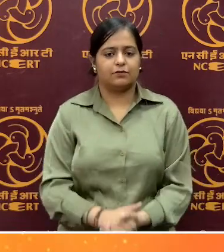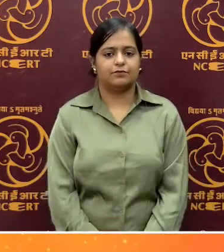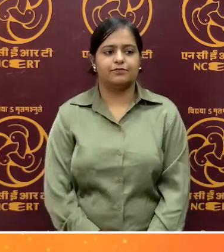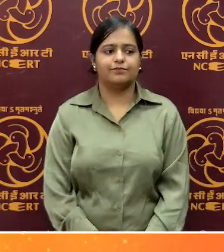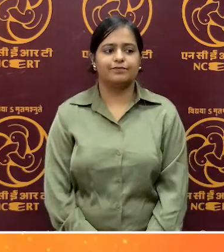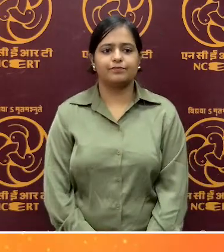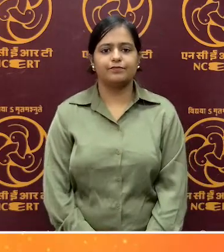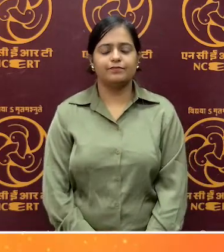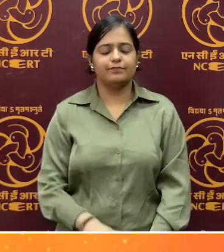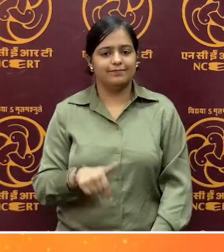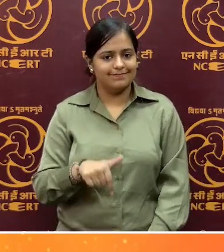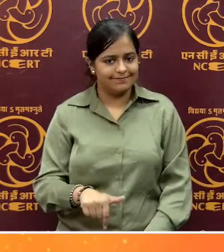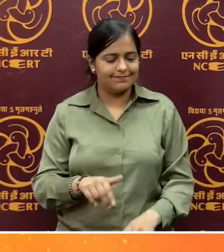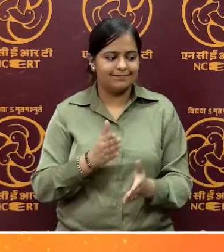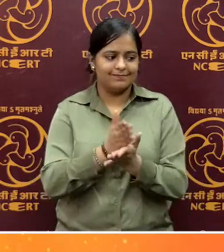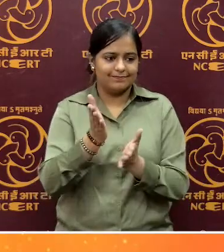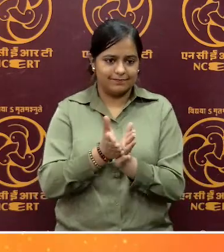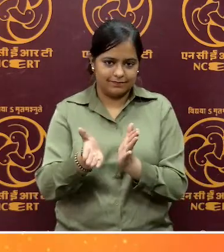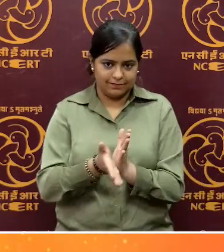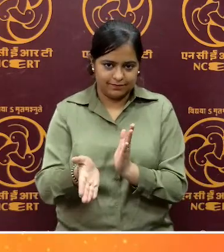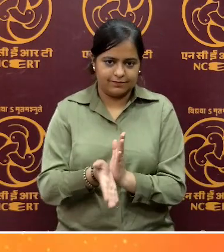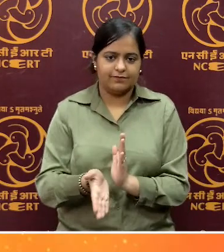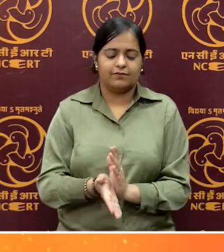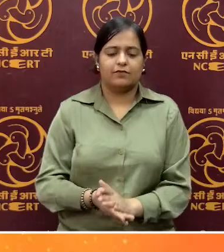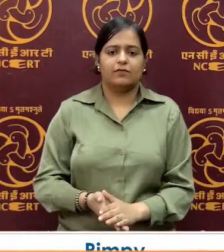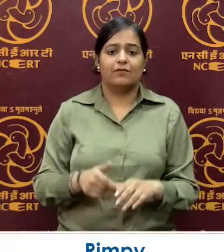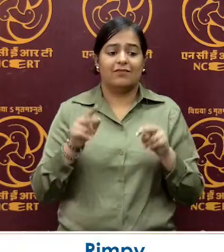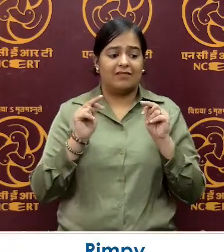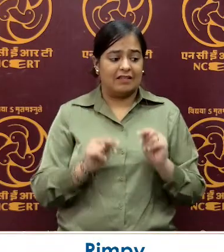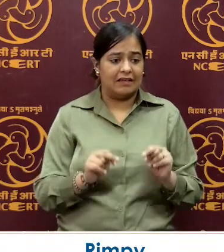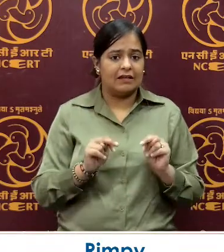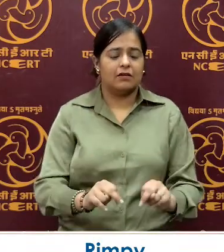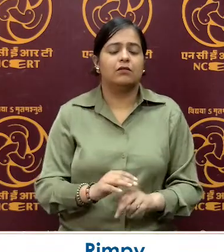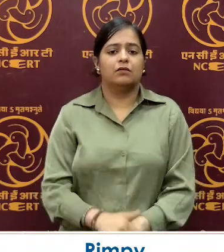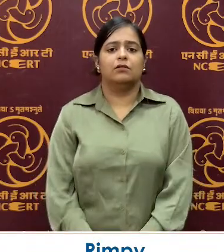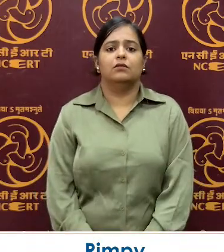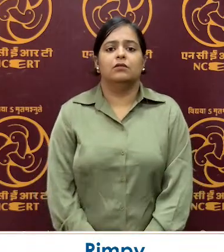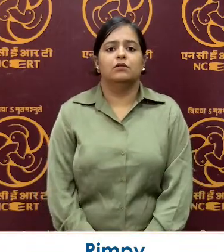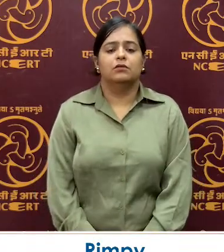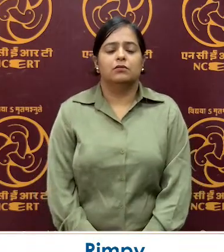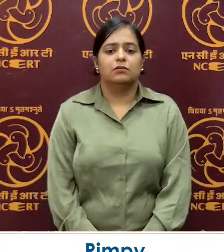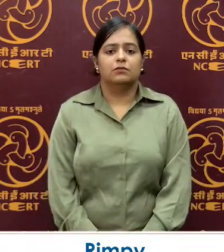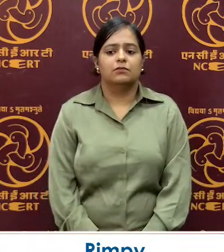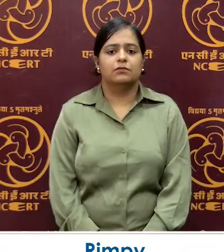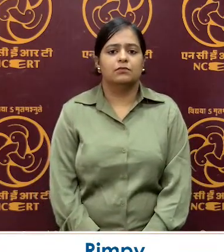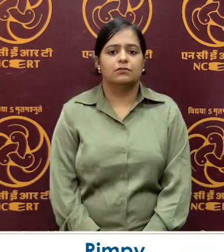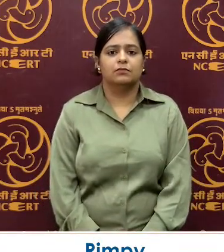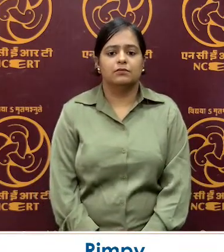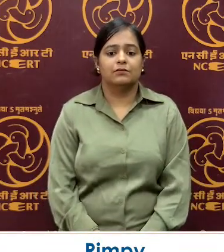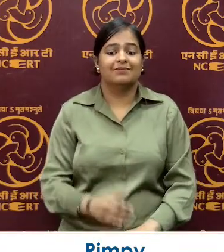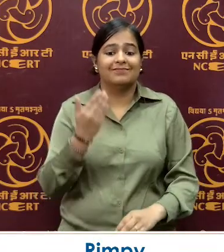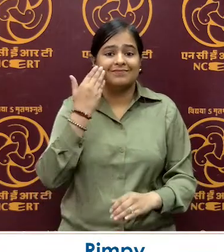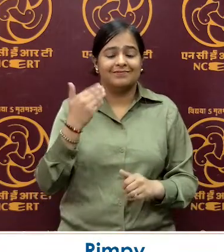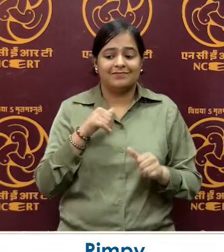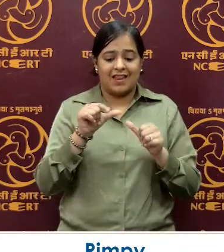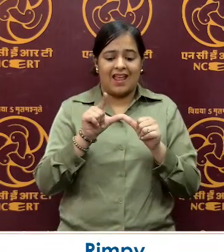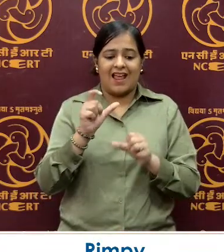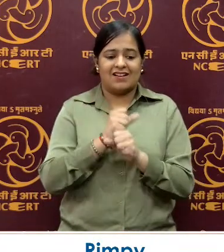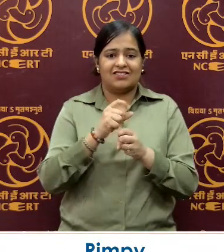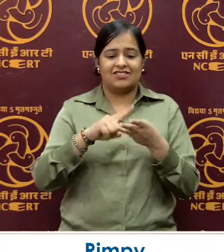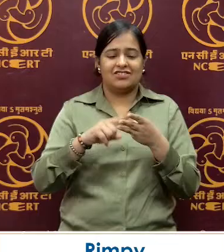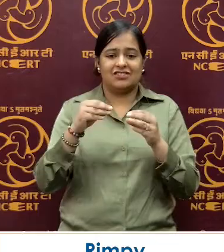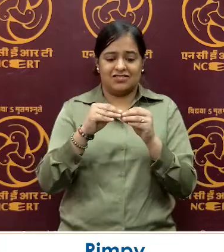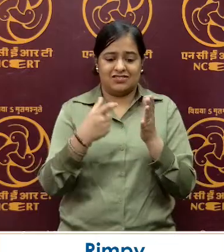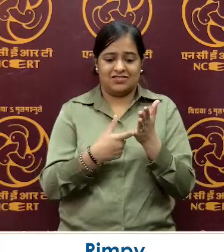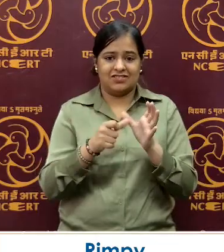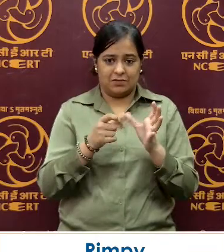this is a type of, these informations are required for further part, that is algebra जब हम discuss करेंगे तो उसके लिए